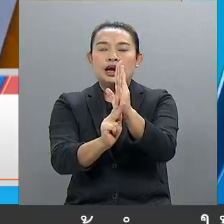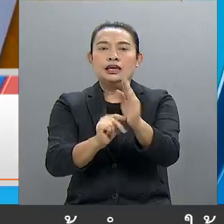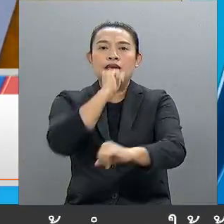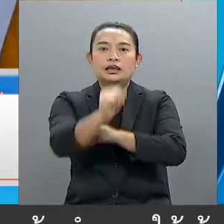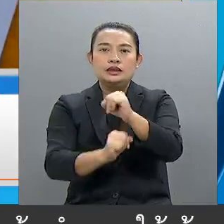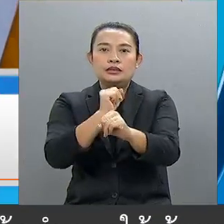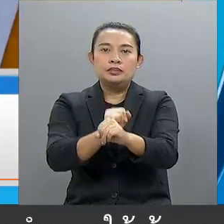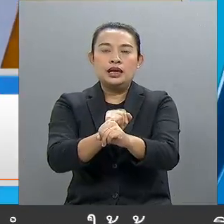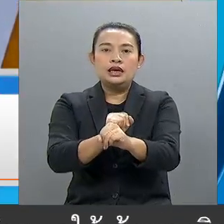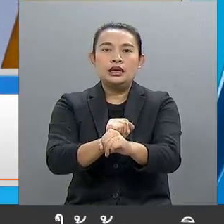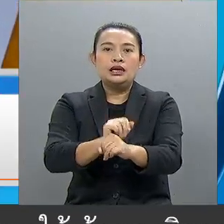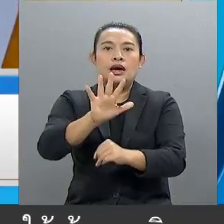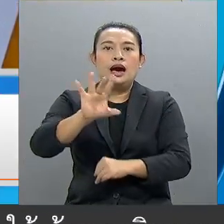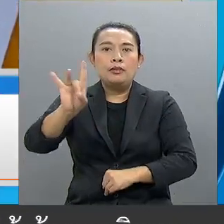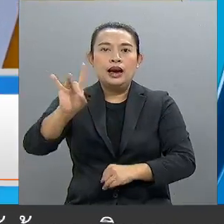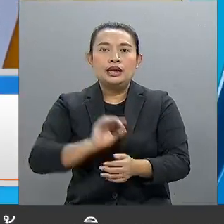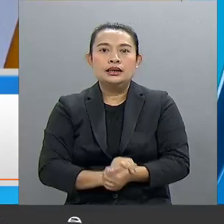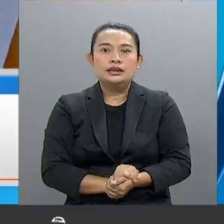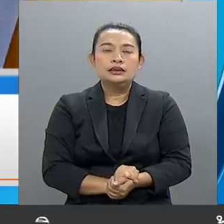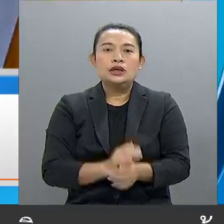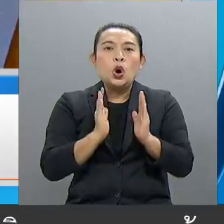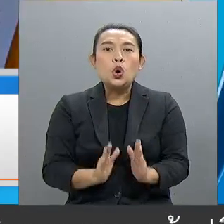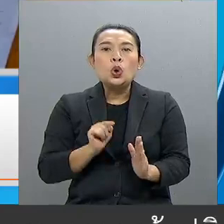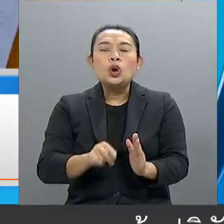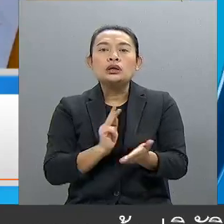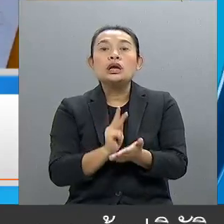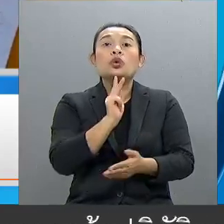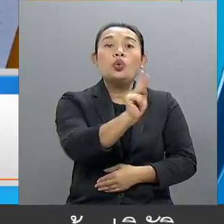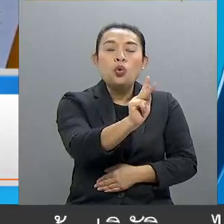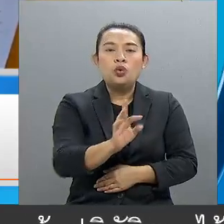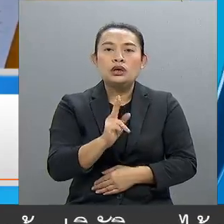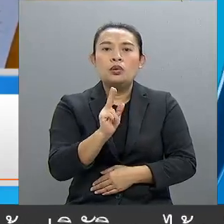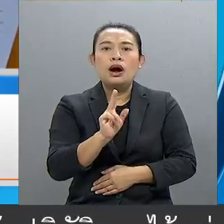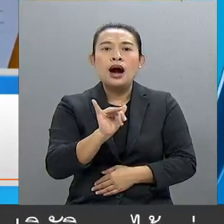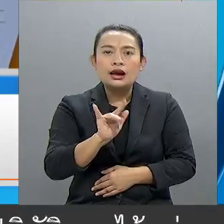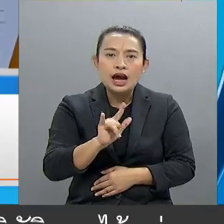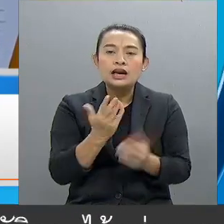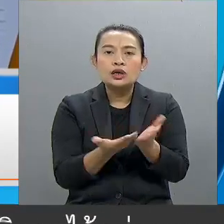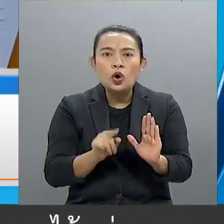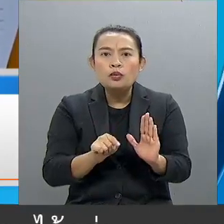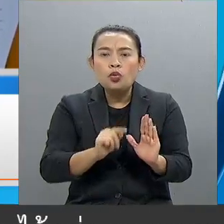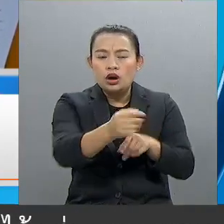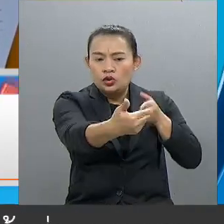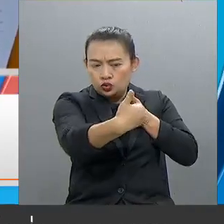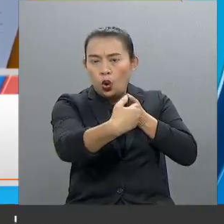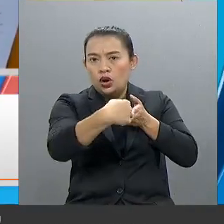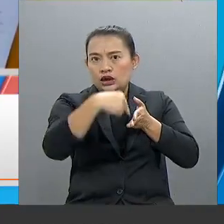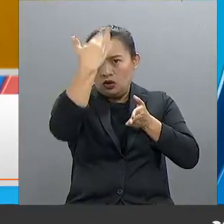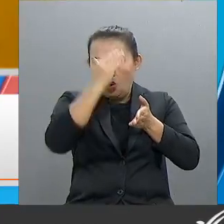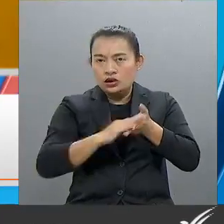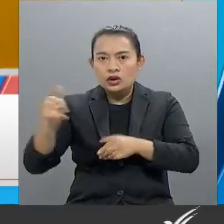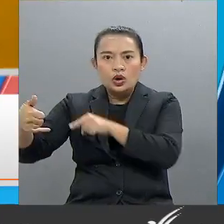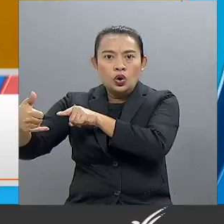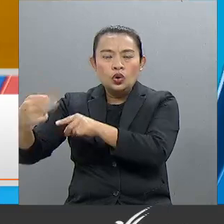กู้หรือทายาทผู้กู้ให้จบก่อน อ๋อค่ะ นะครับเพราะฉะนั้น จะบังคับว่ากับผู้ค้ำทันทีไม่ได้ย